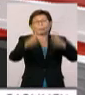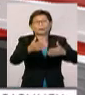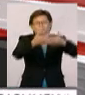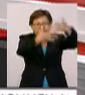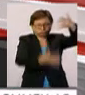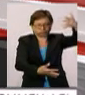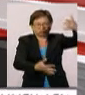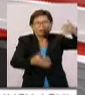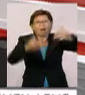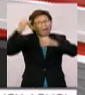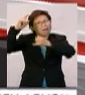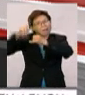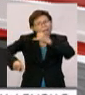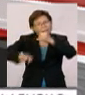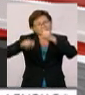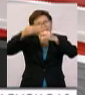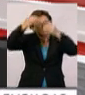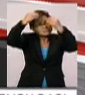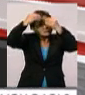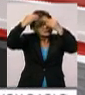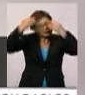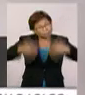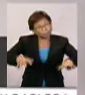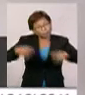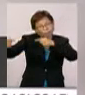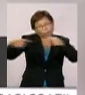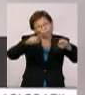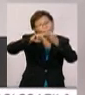perlawanan persahabatan bertemu Maldives.